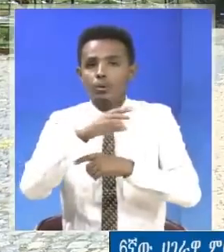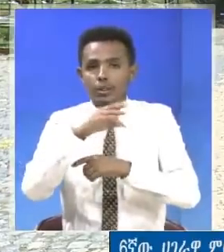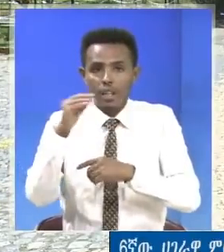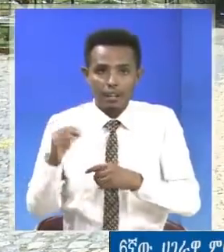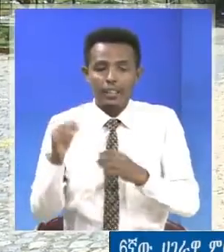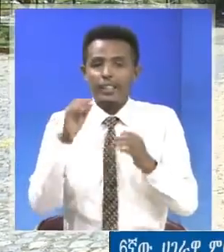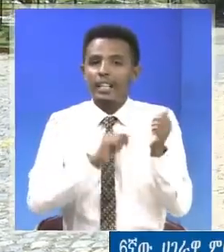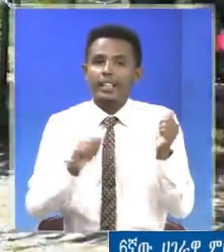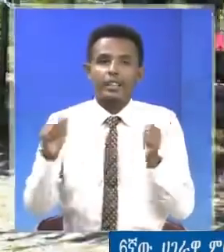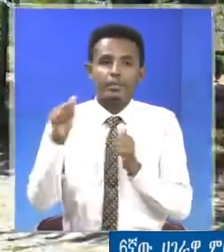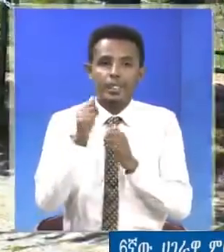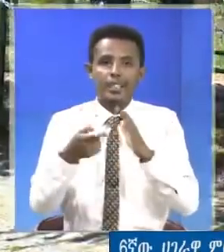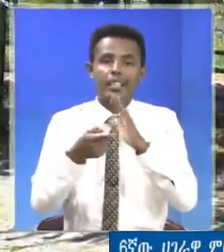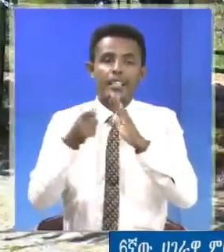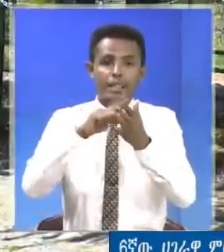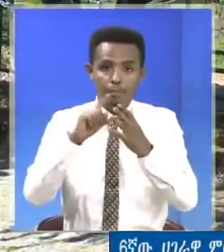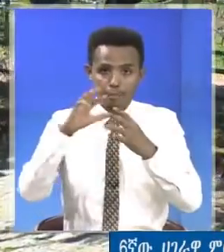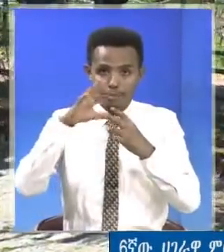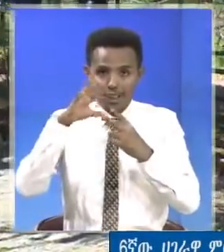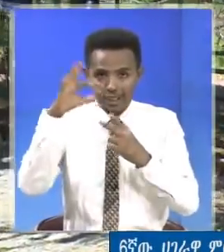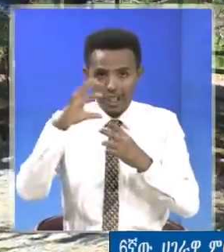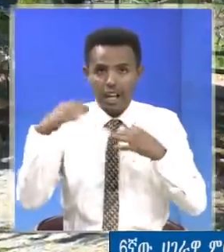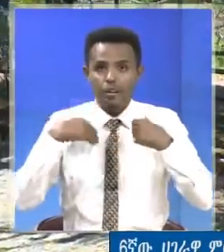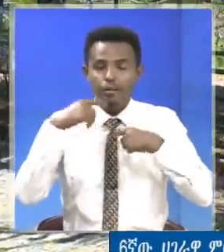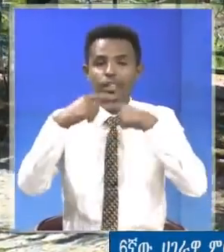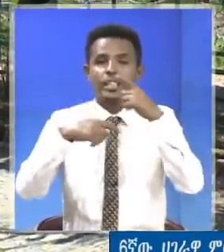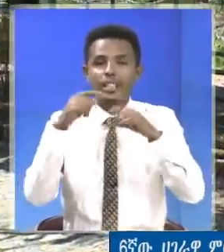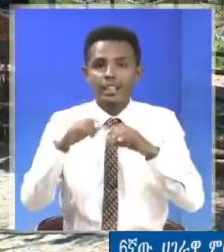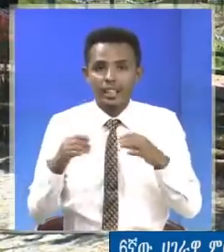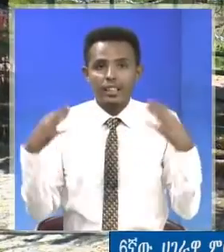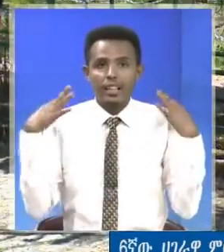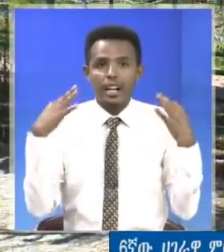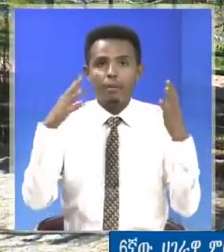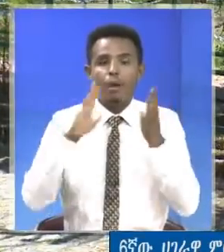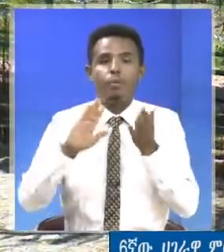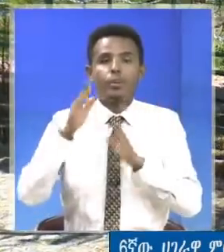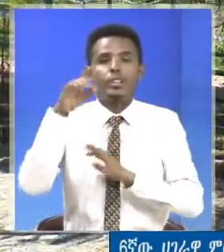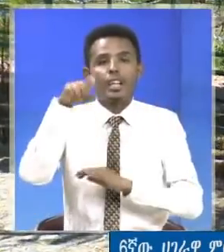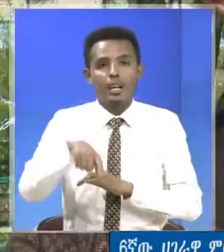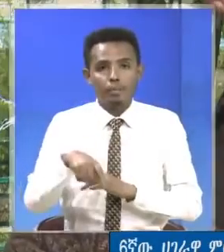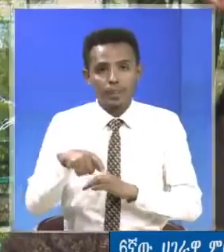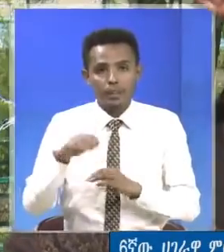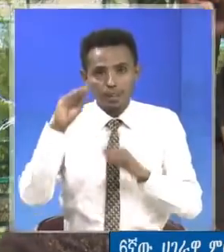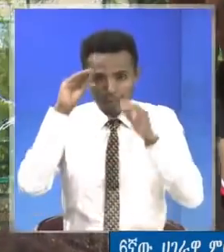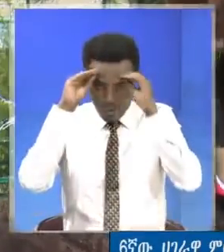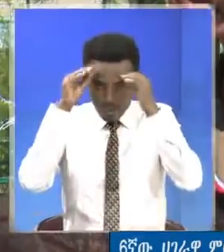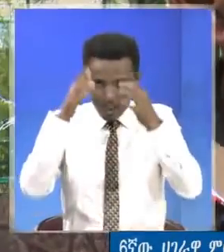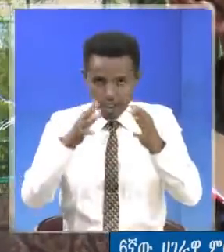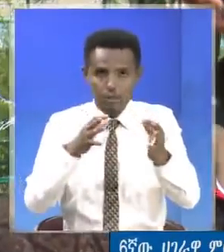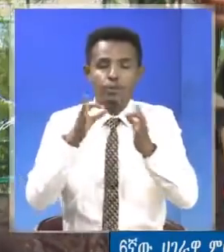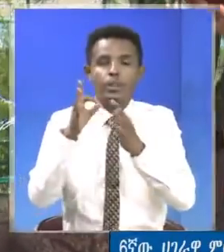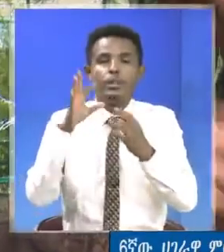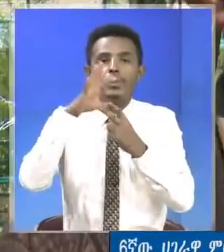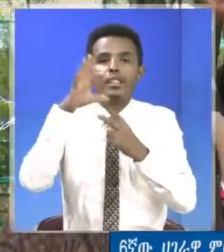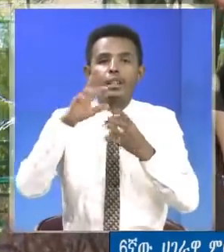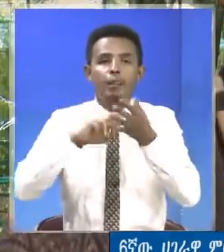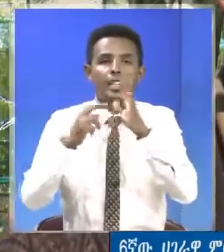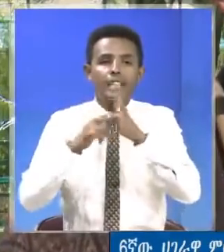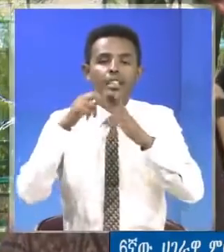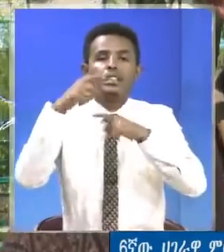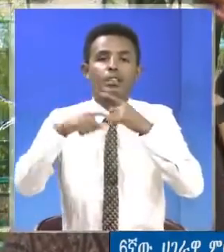ከቅድመ እስከ ድህረ ምርጫ ያለው ሂደት ጤናማ ሊሆን እንደሚገባም መምህራኑ አስረድተዋል። ምርጫ ማለት ሂደቱ ነው ወሳኙ እንጂ ውጤቱ